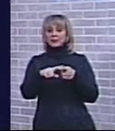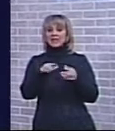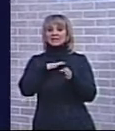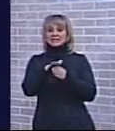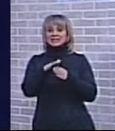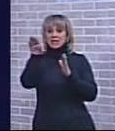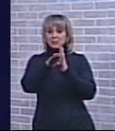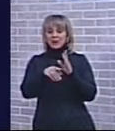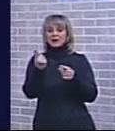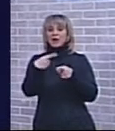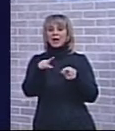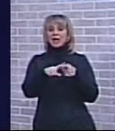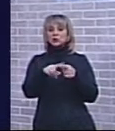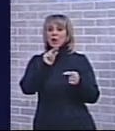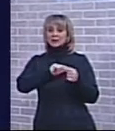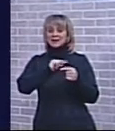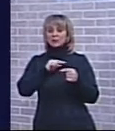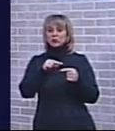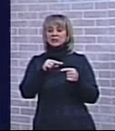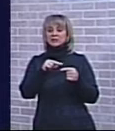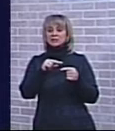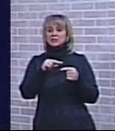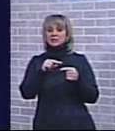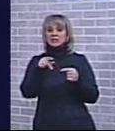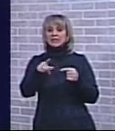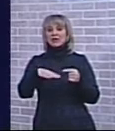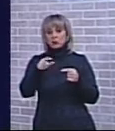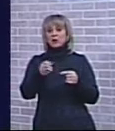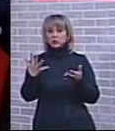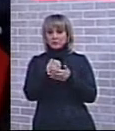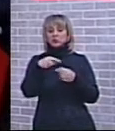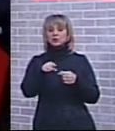целая программа, которая отрабатывается и довольно успешно.